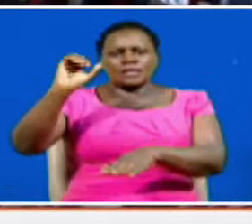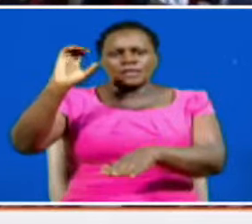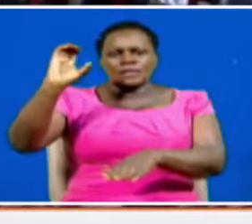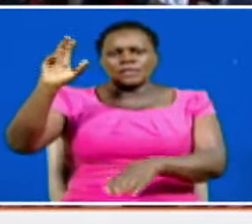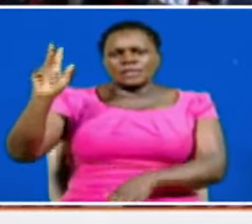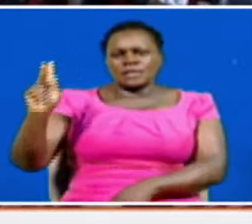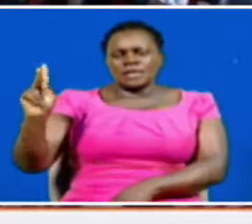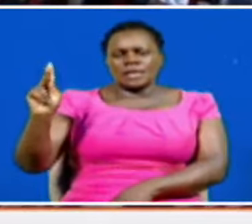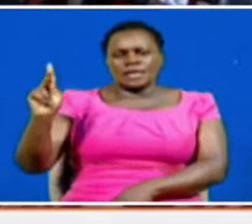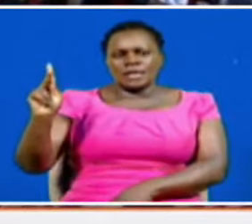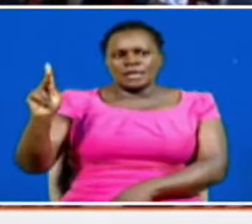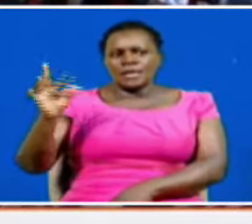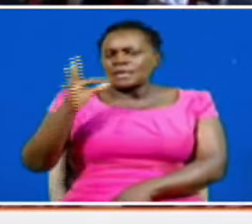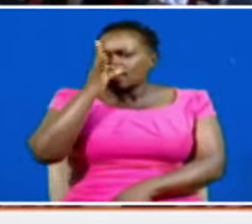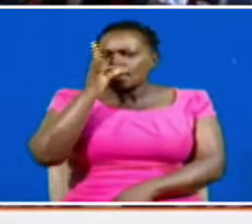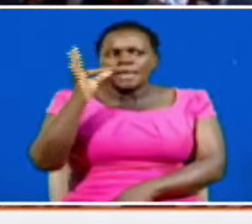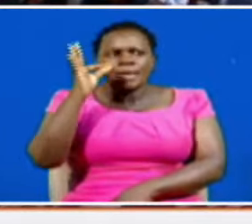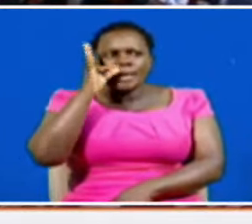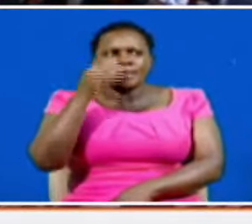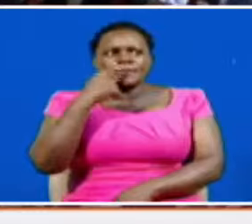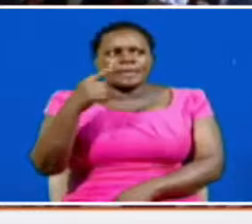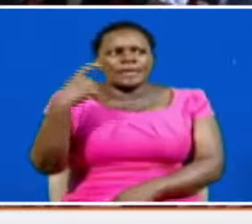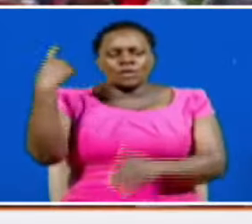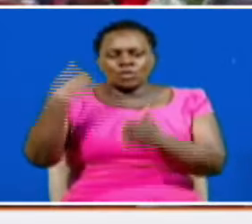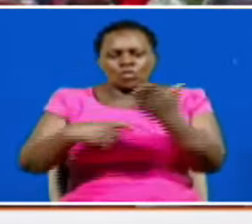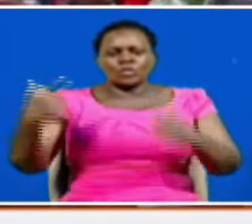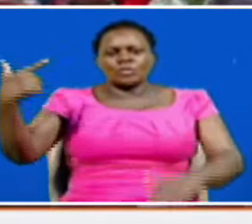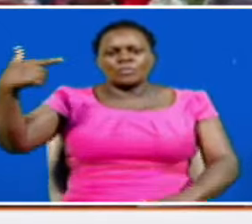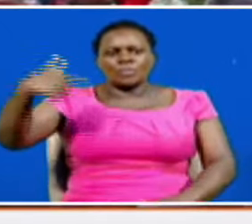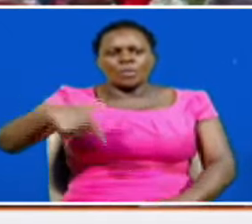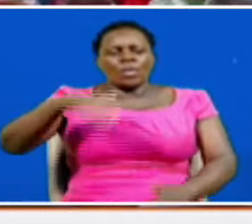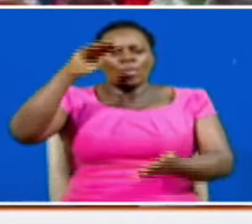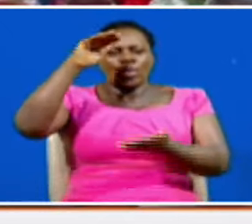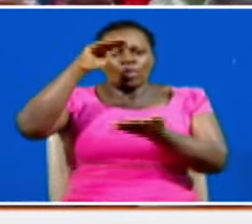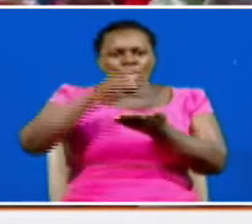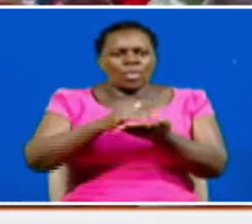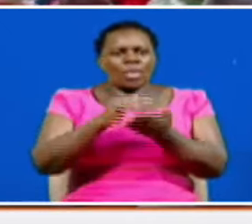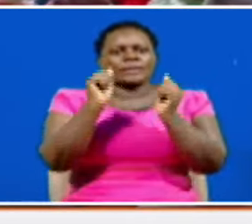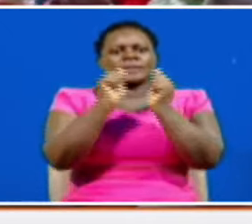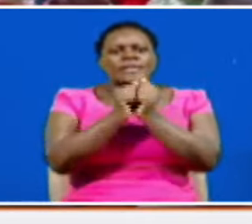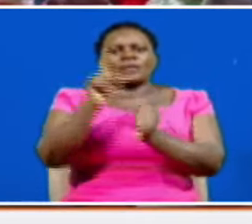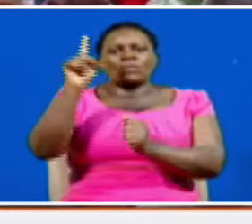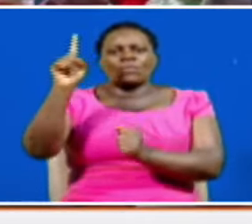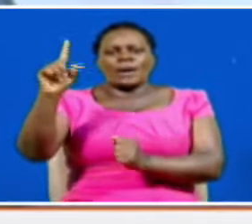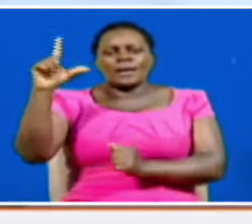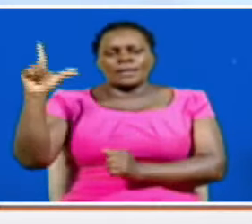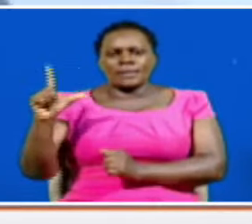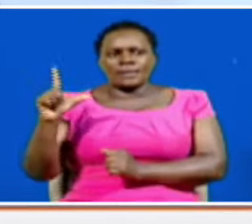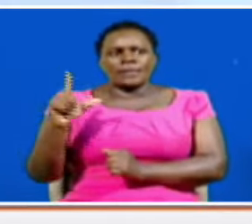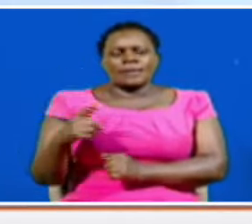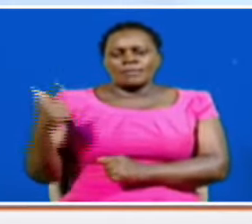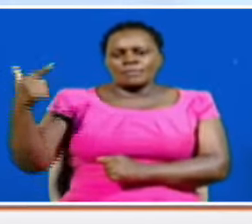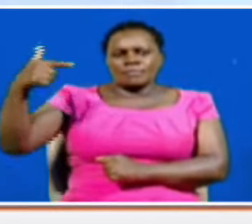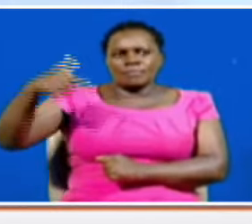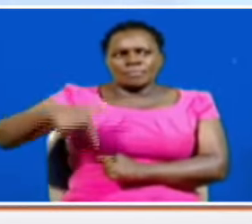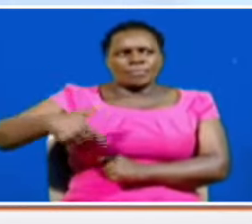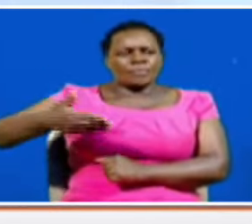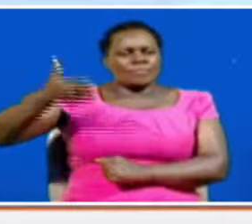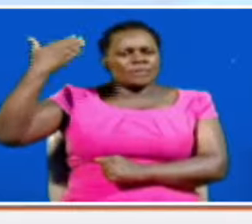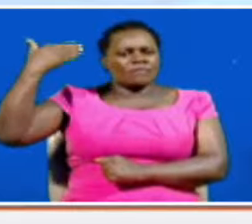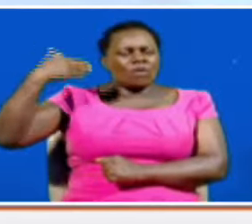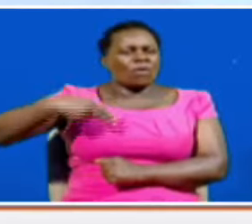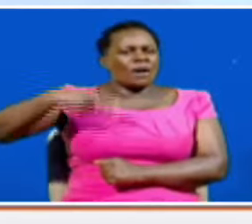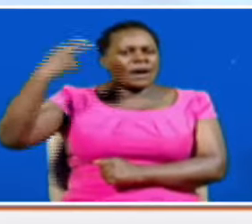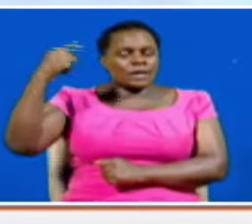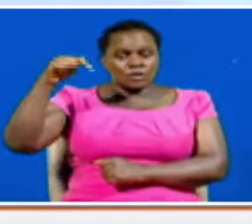St. Peter's Kauni ya Nyeri amesema bei ya mafuta itapungua kwa shilingi 10 kwa lita. Mafuta ndio ile ilikuwa pale, mumeona